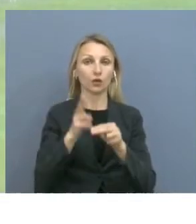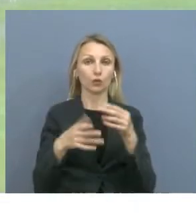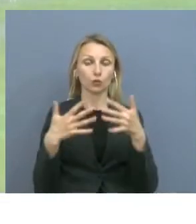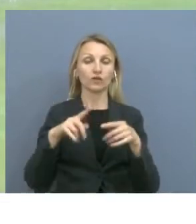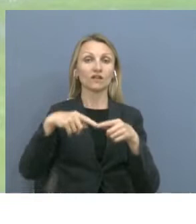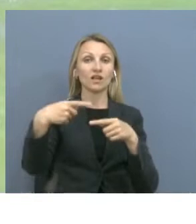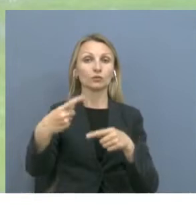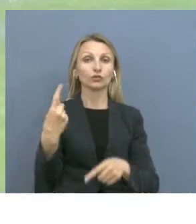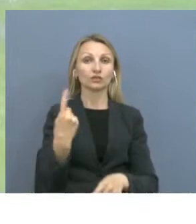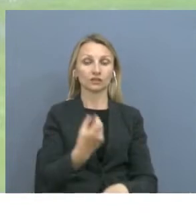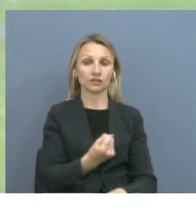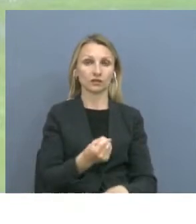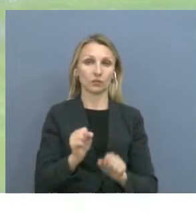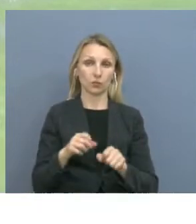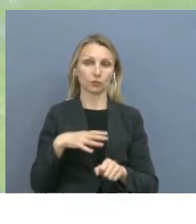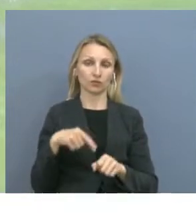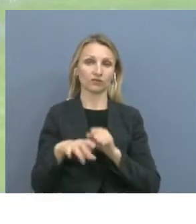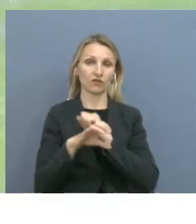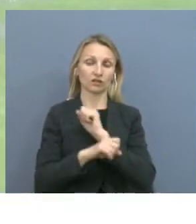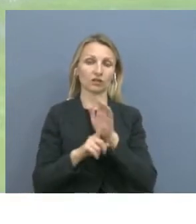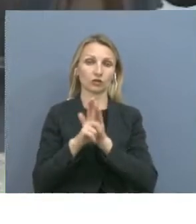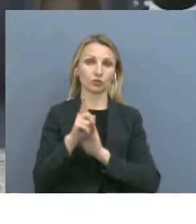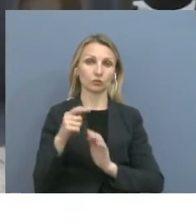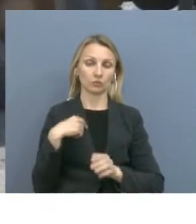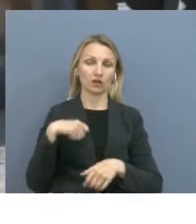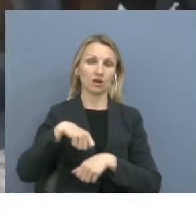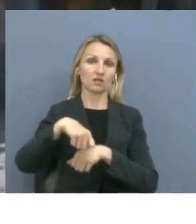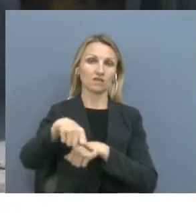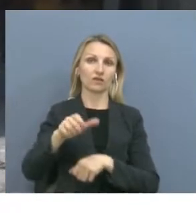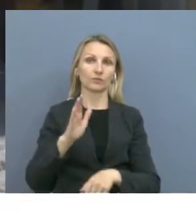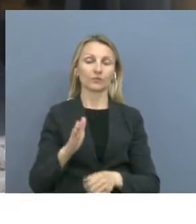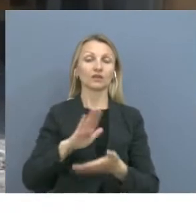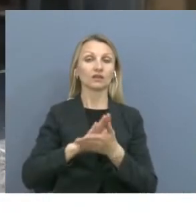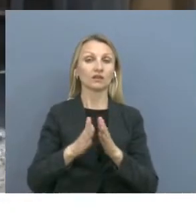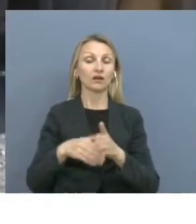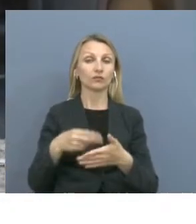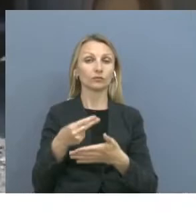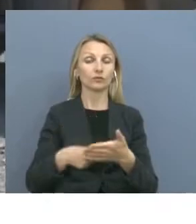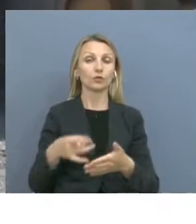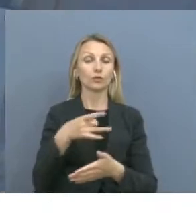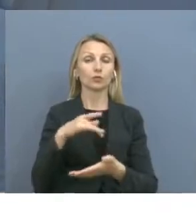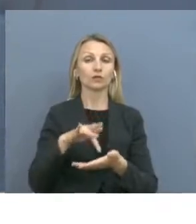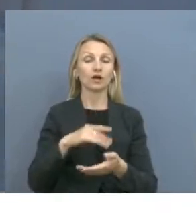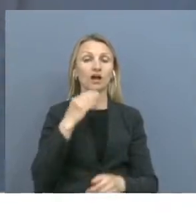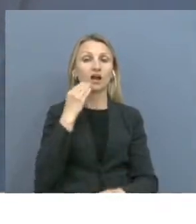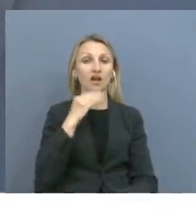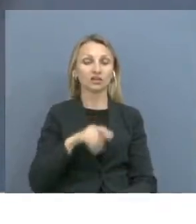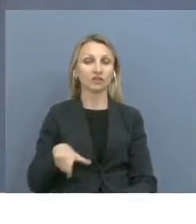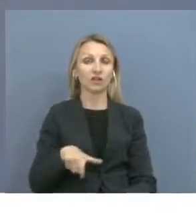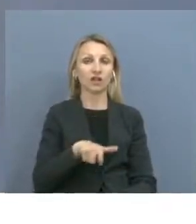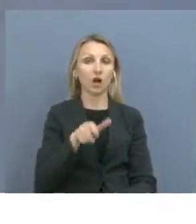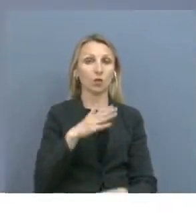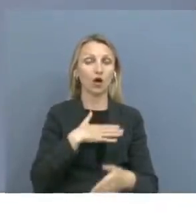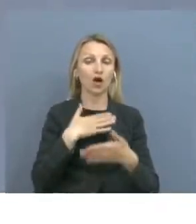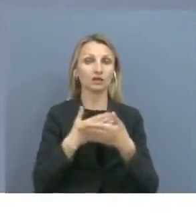неделе, возможно, даже в конце этой недели уже начнем асфальт ложить. Заключен договор с Республиканским центром качества дорожных активов. Весь